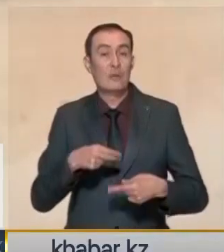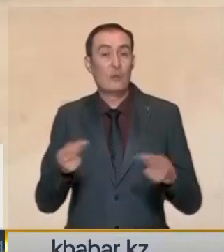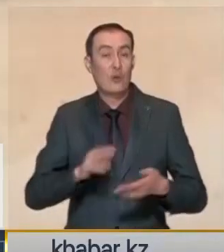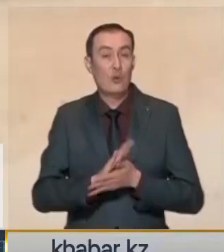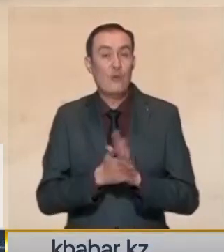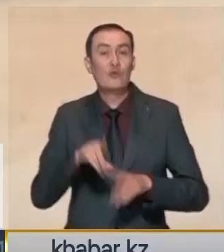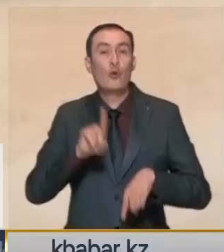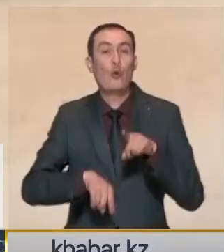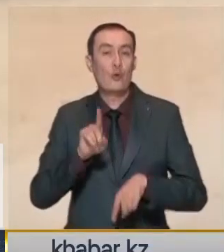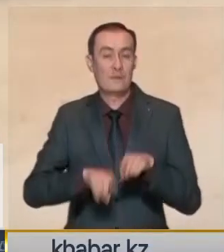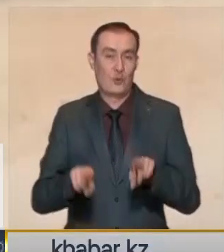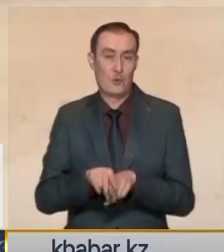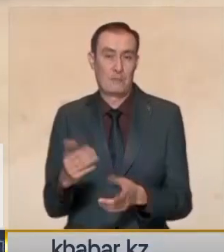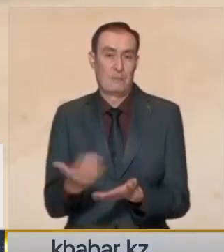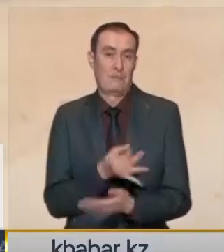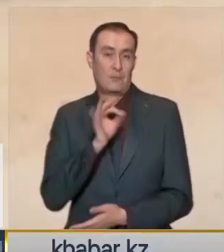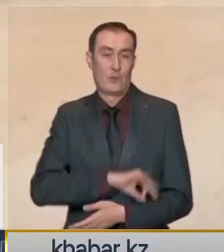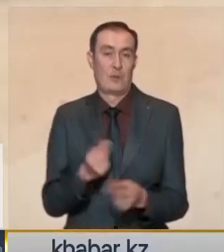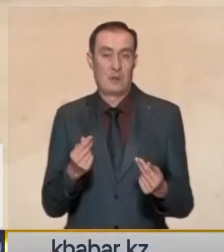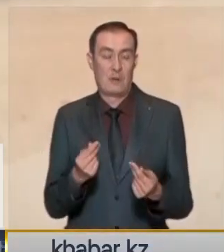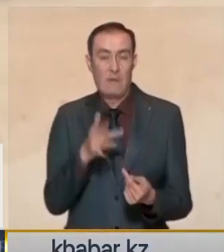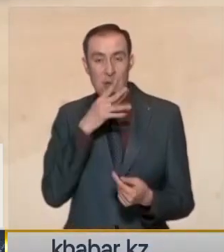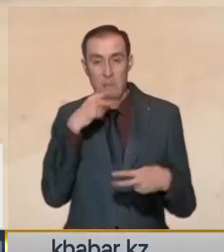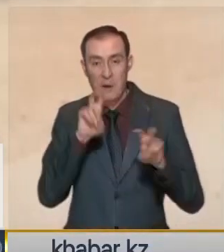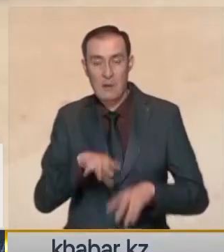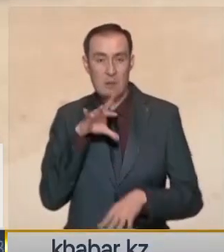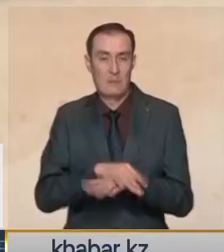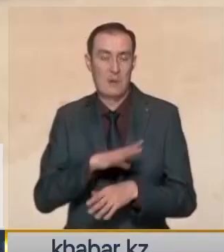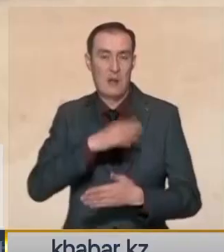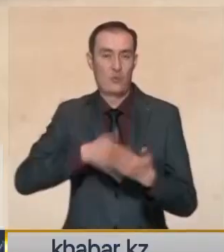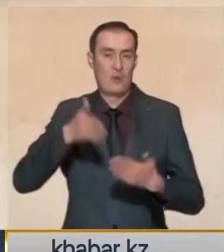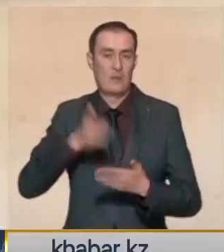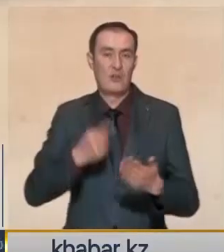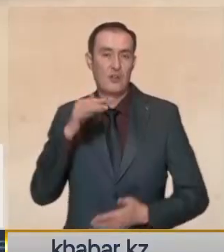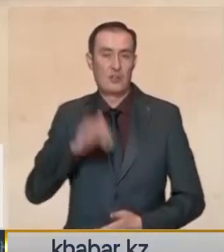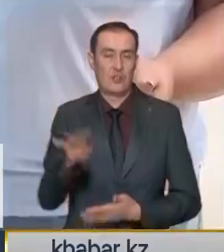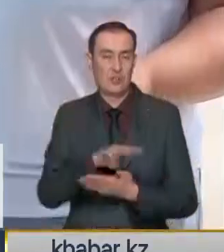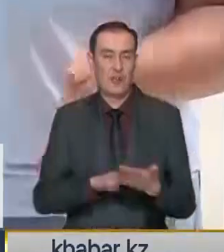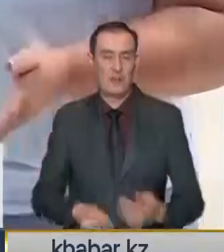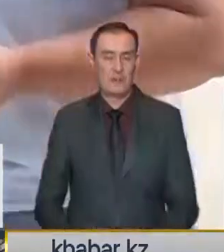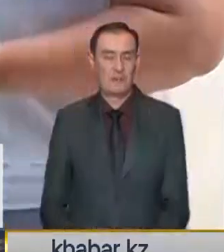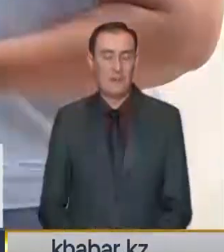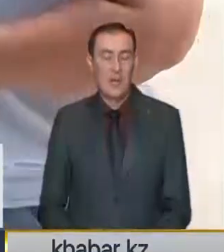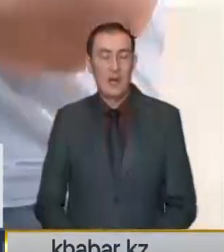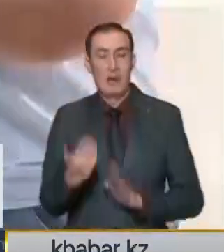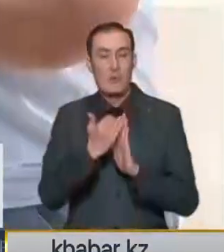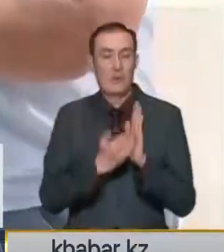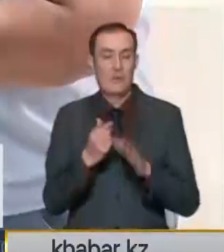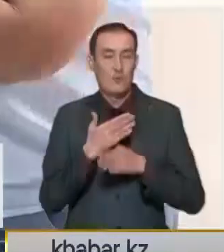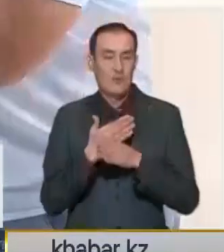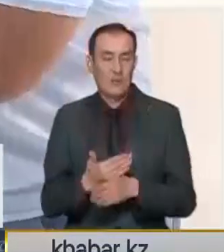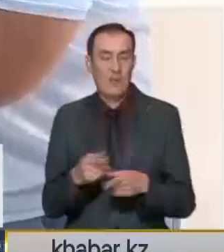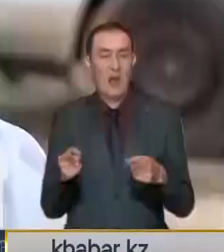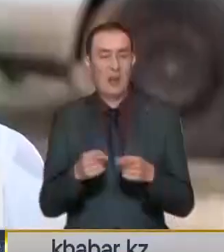договоры с родственниками и также получали деньги. В ходе проверки были аннулированы более 1000 заявок. Программа субсидирования